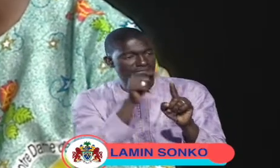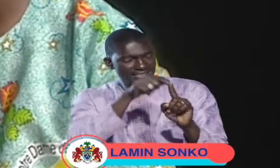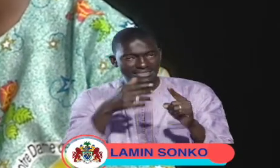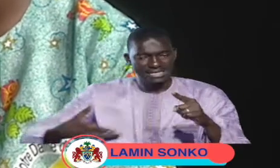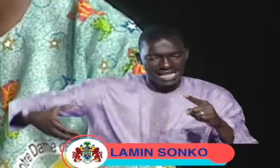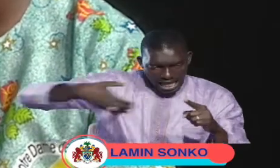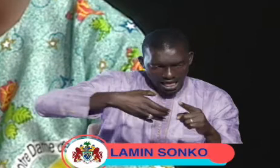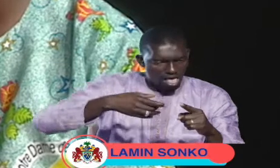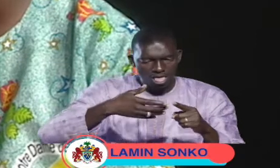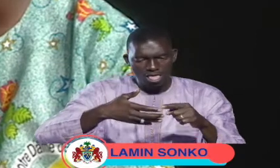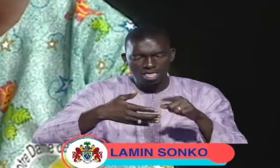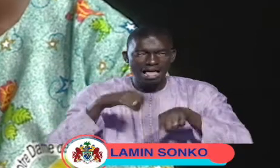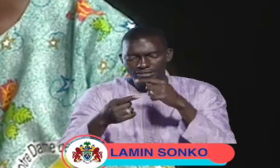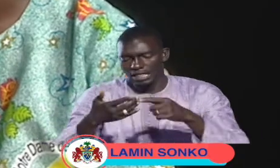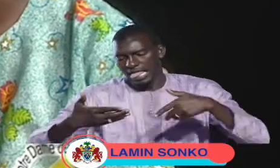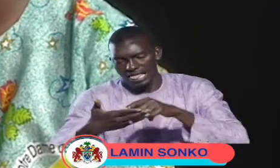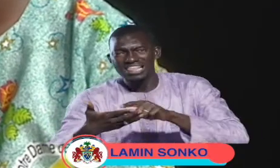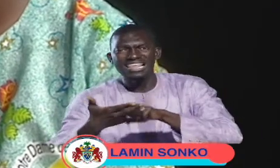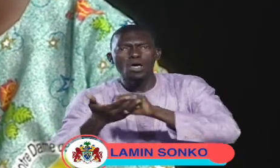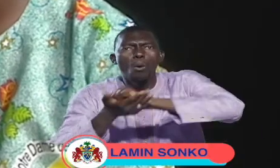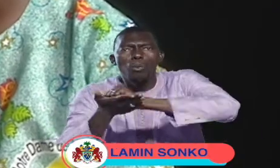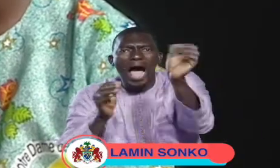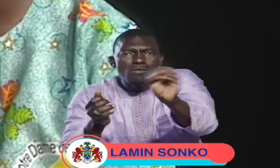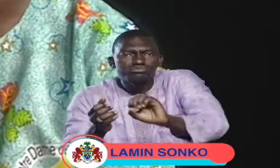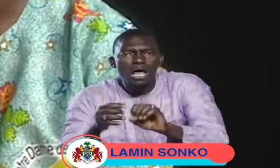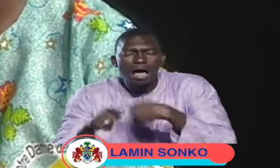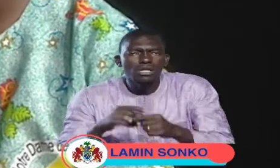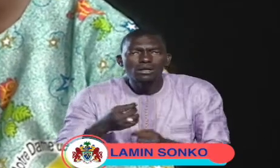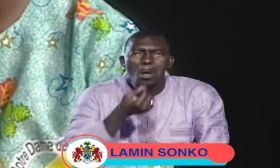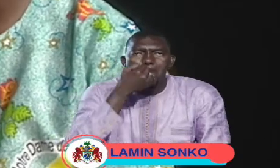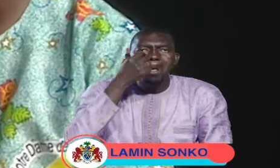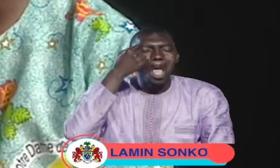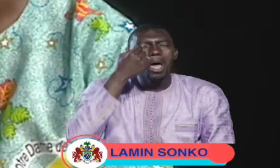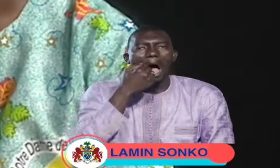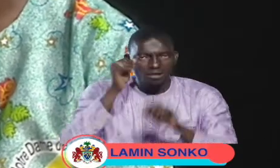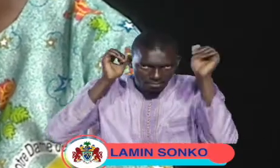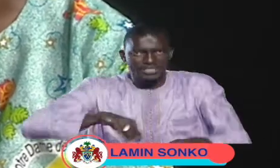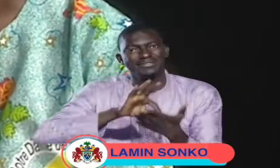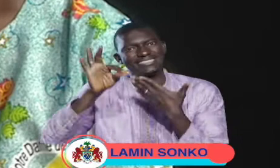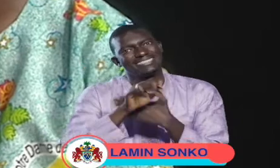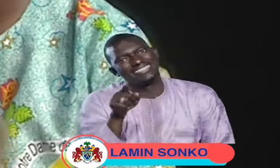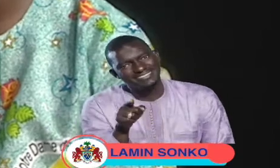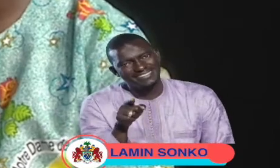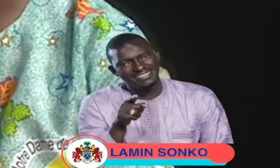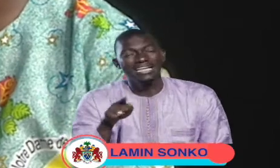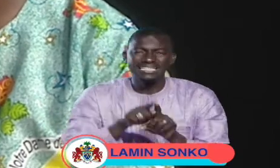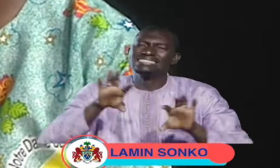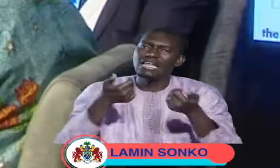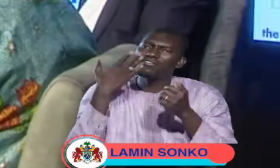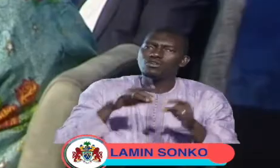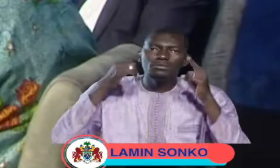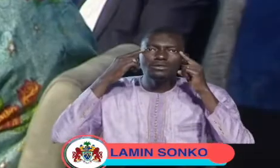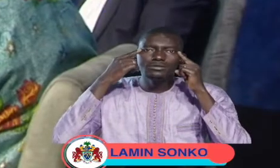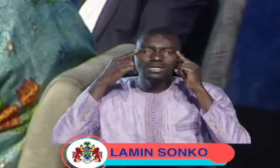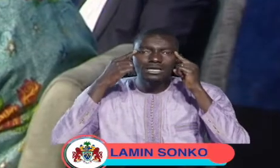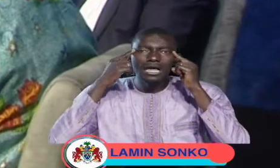ambulo di la fana e bulo dunna so e bulo ta adu e nyako no isa a soto nole so abota china bari a fela